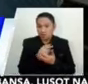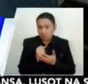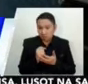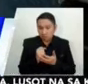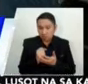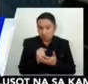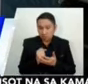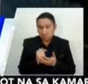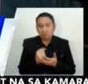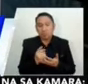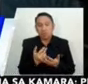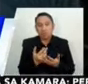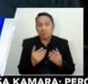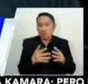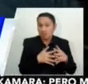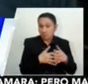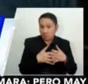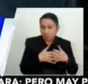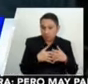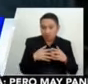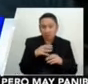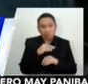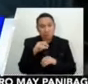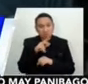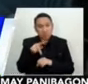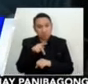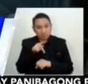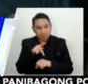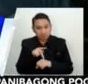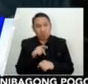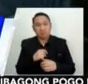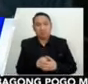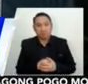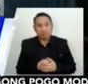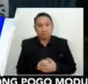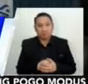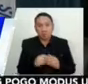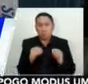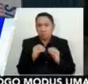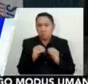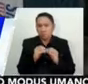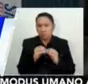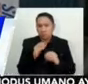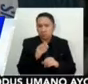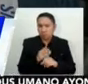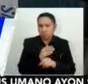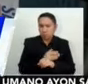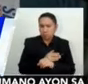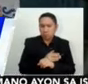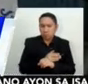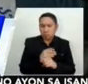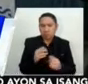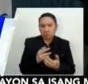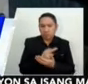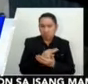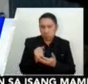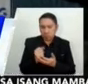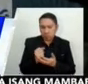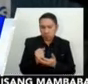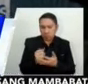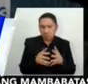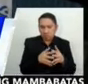is a relationship that is as deep as can possibly be. because it has been for a very long time.